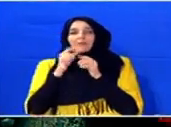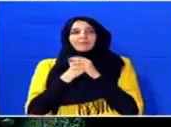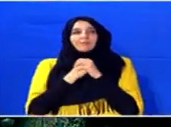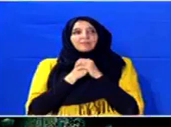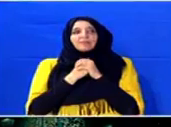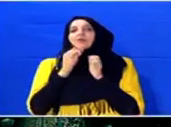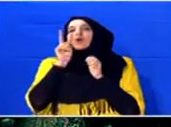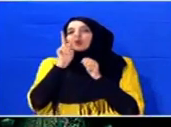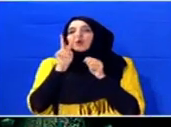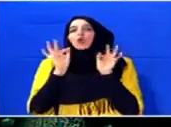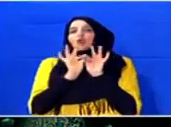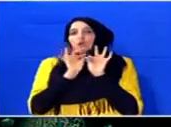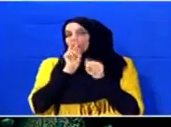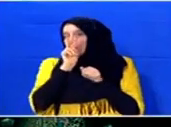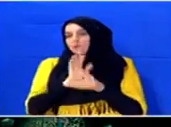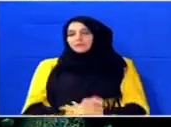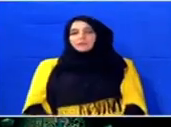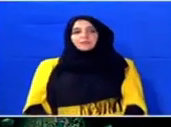الله يبارك